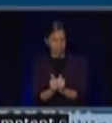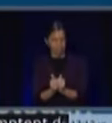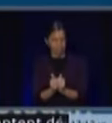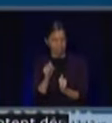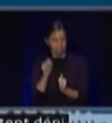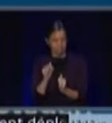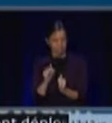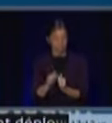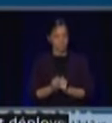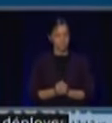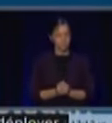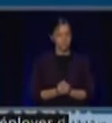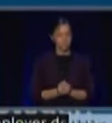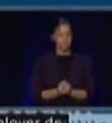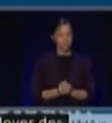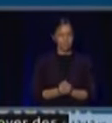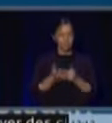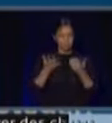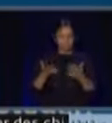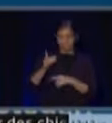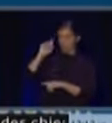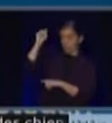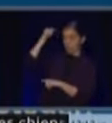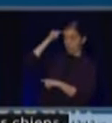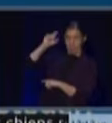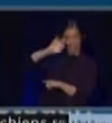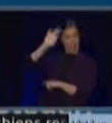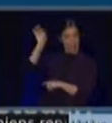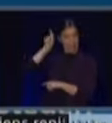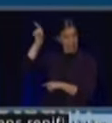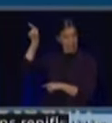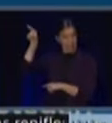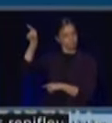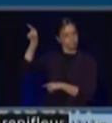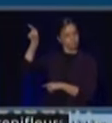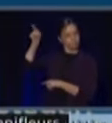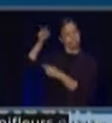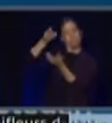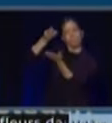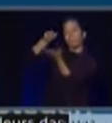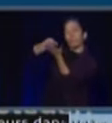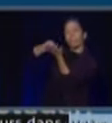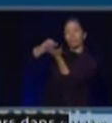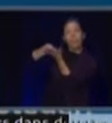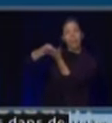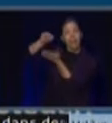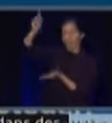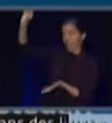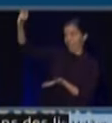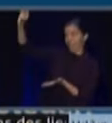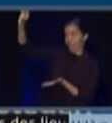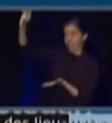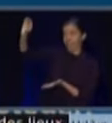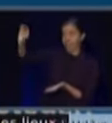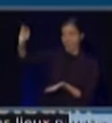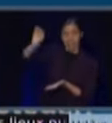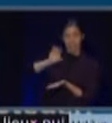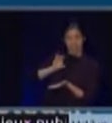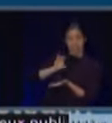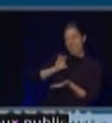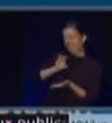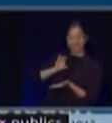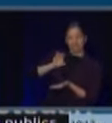santé. Ça veut dire que le fédéral doit augmenter ses transferts en santé. Puis je le répète,